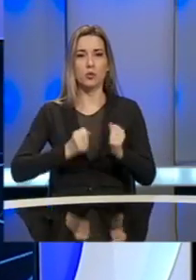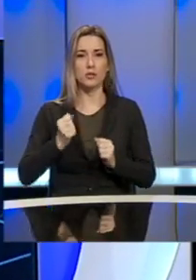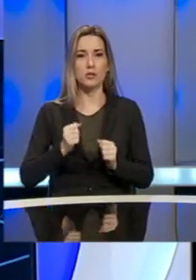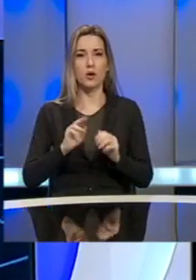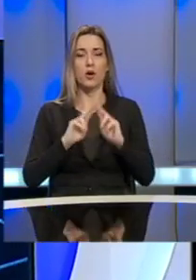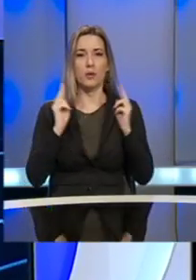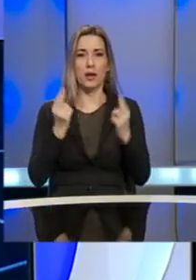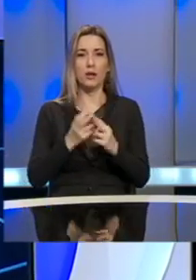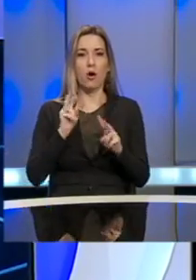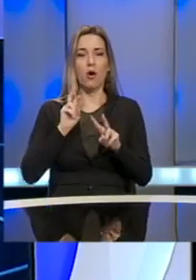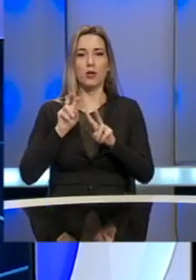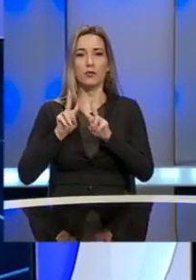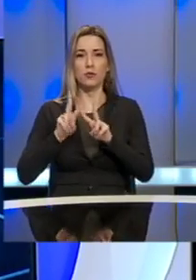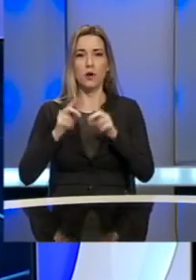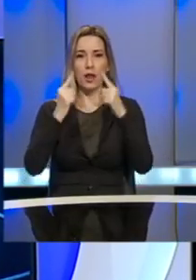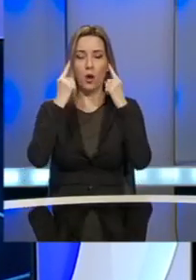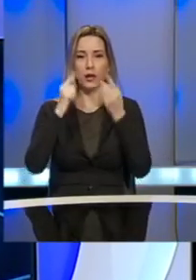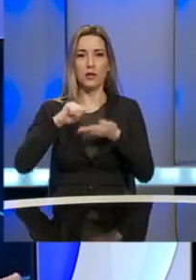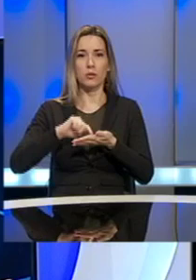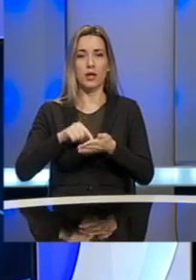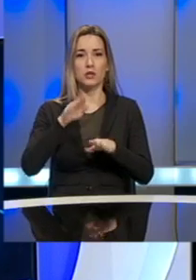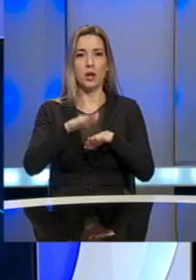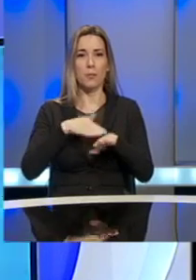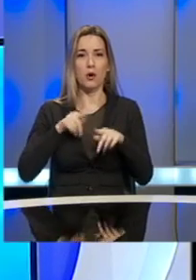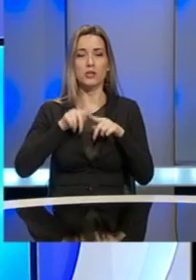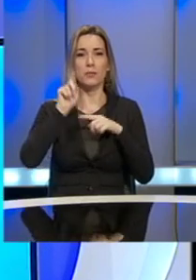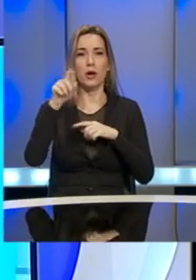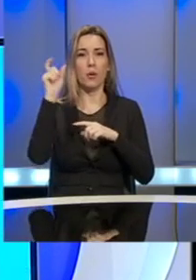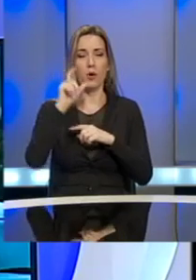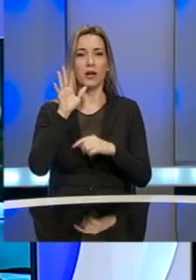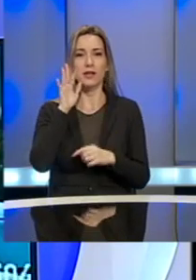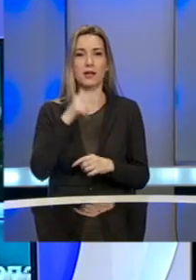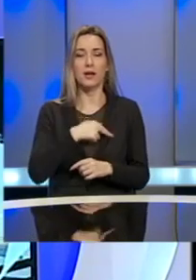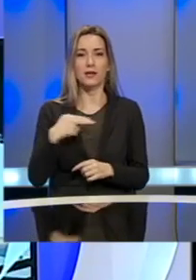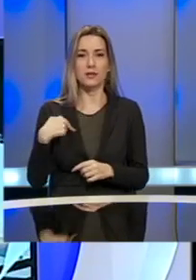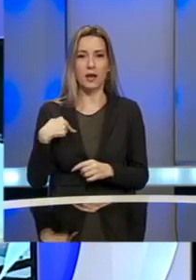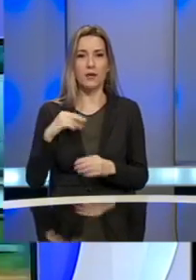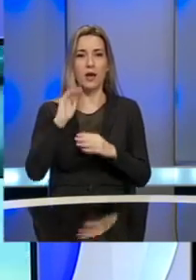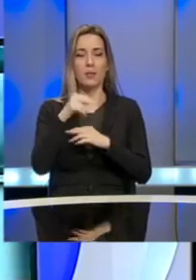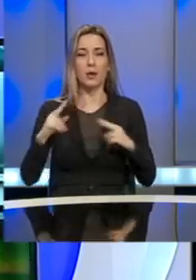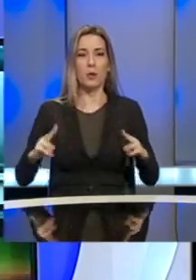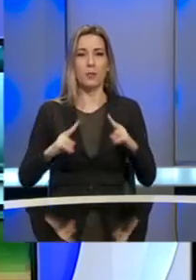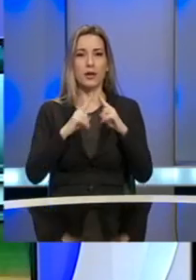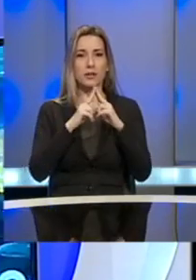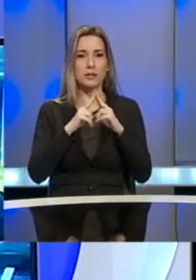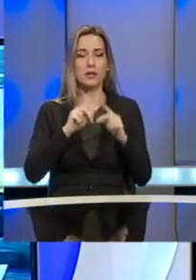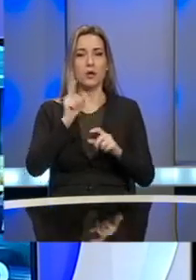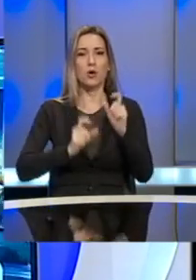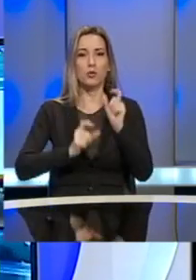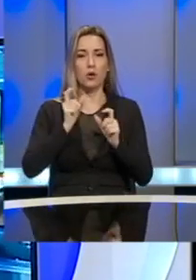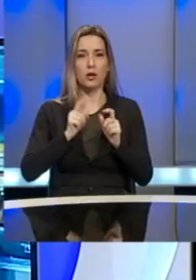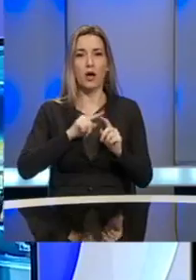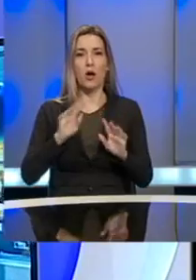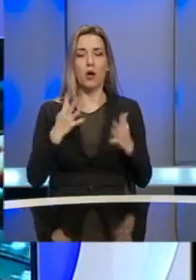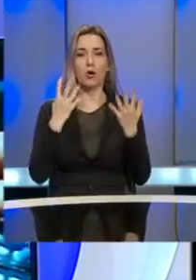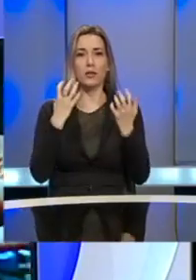planetom. Od Wuhana u Kini polazne tačke preko Beograda, preko Sarajeva, Zagreba, preko Pariza i Madrida do Njujorka, oko